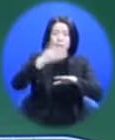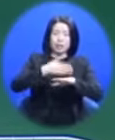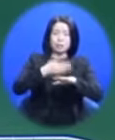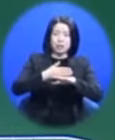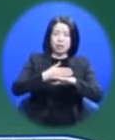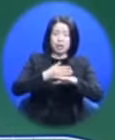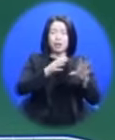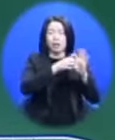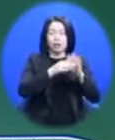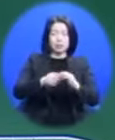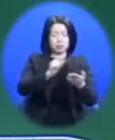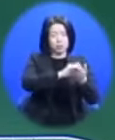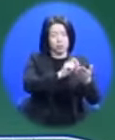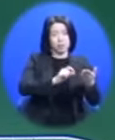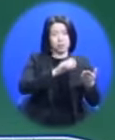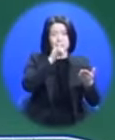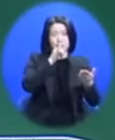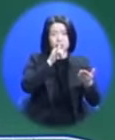대본을 썼습니다.